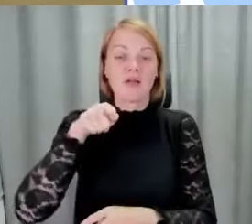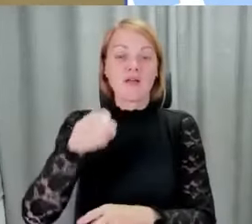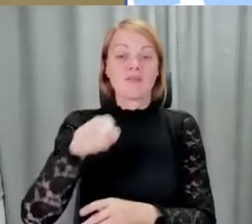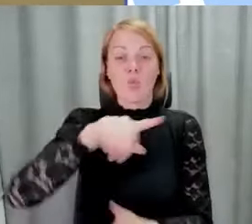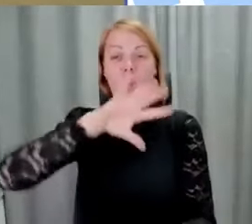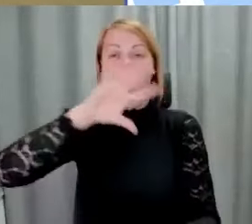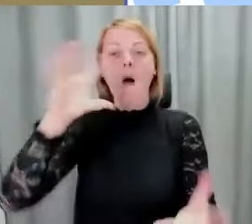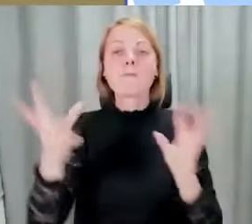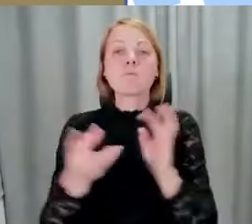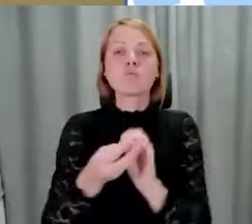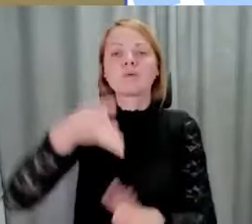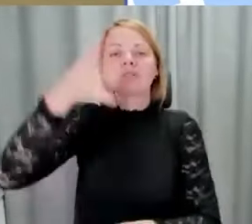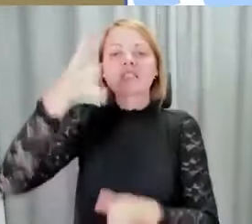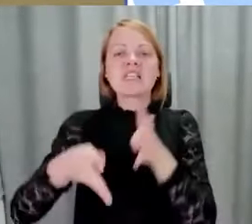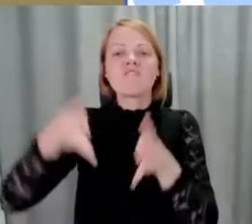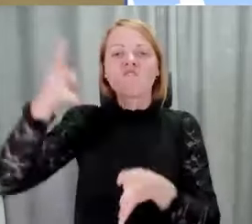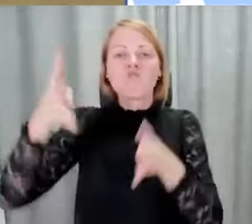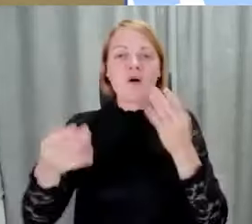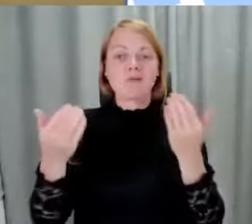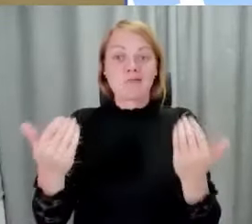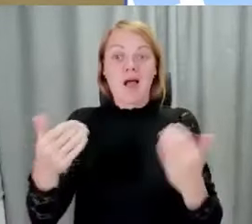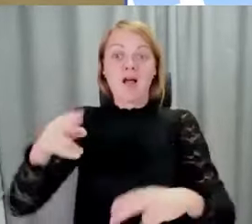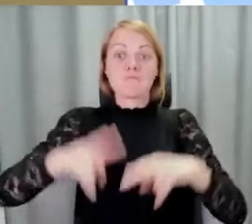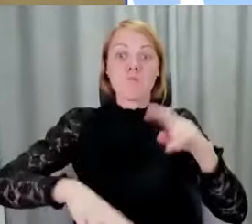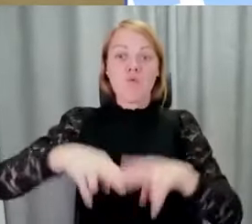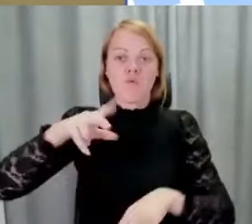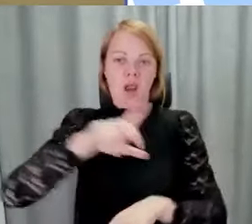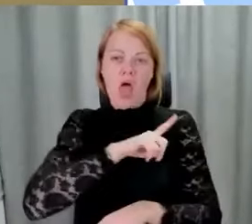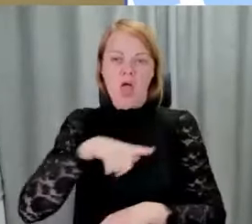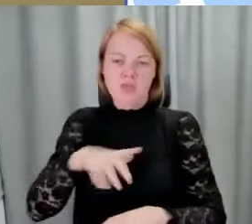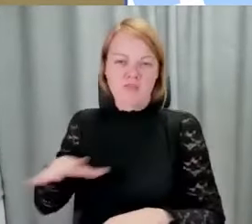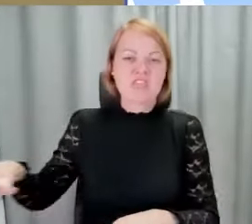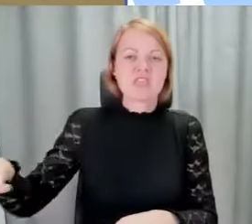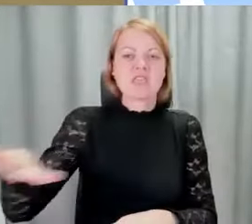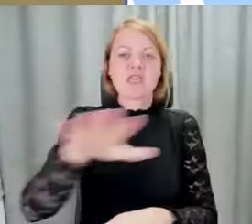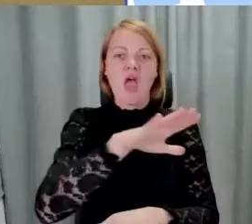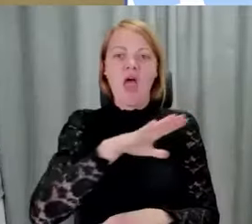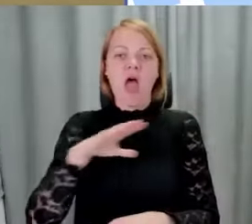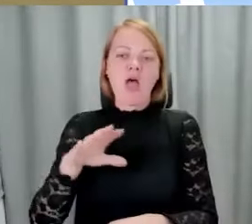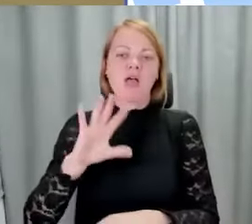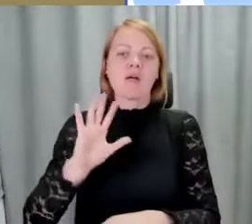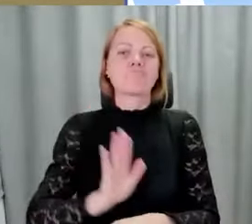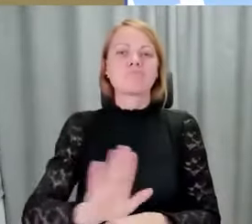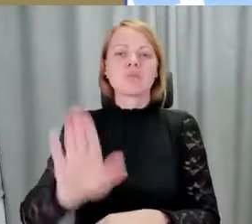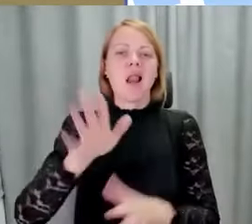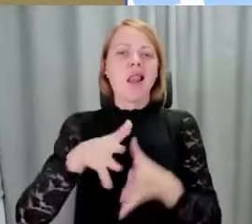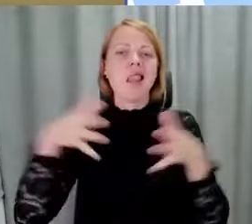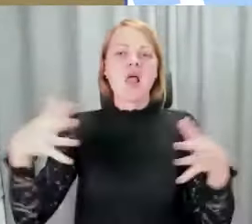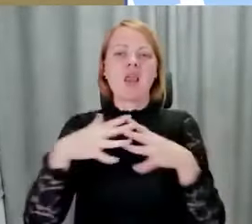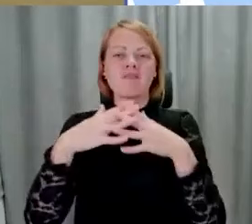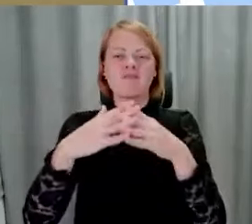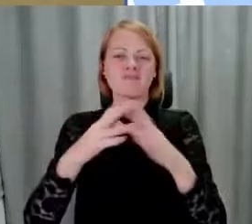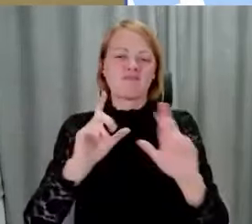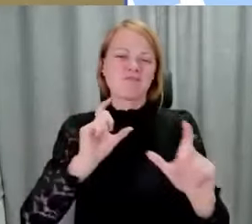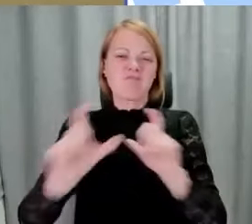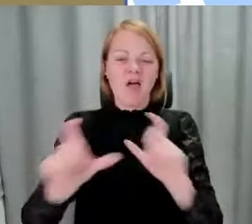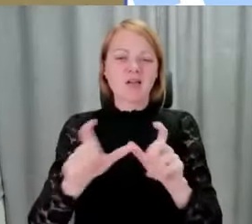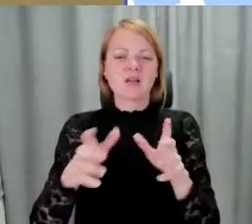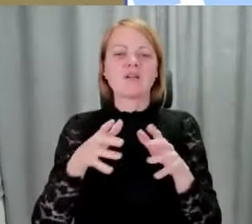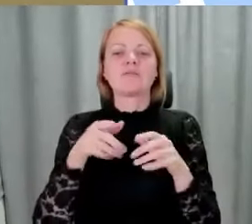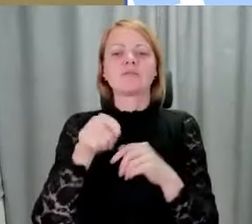daudzdzīvokļu māju, kas šobrīd tiek būvēts pa visu Latviju, vai pie lielajiem tirdzniecības centriem, tas būtu ļoti